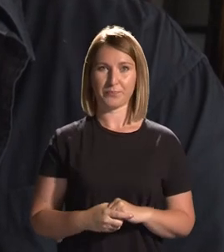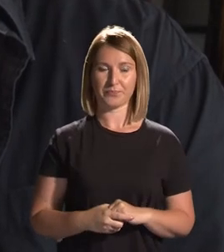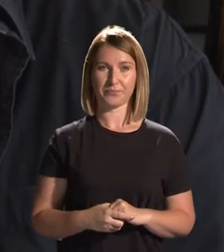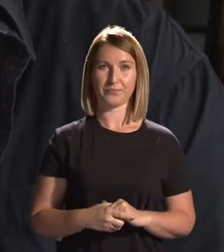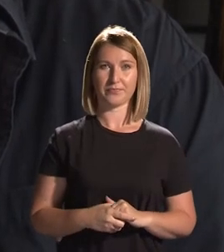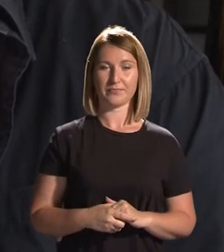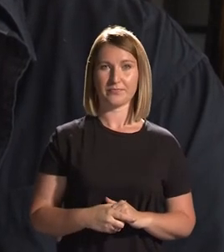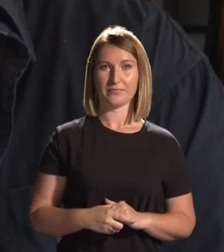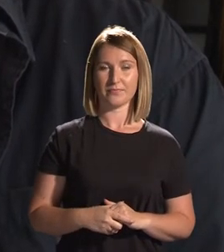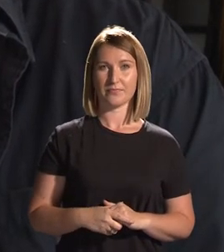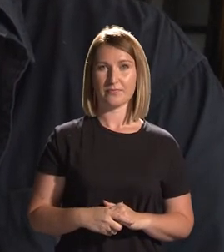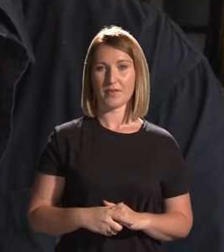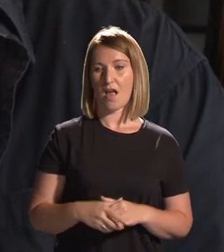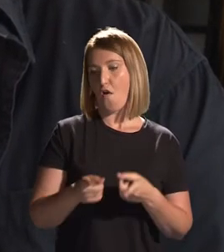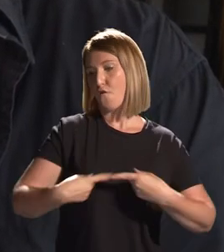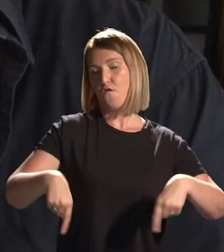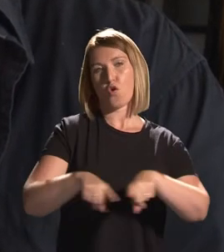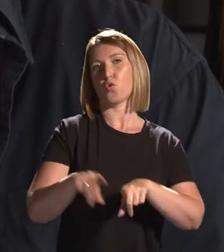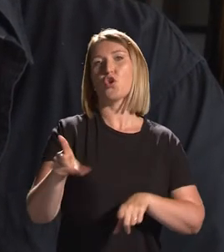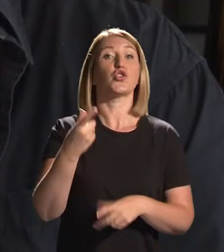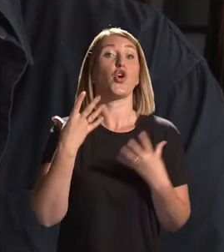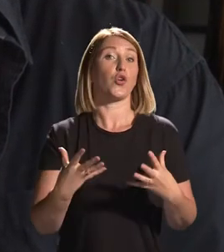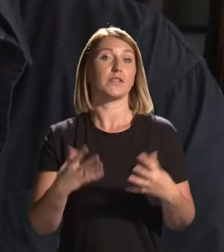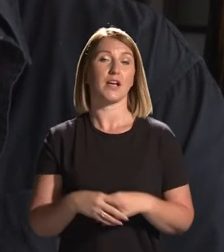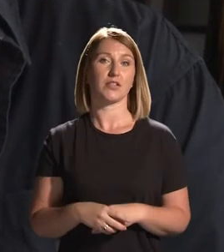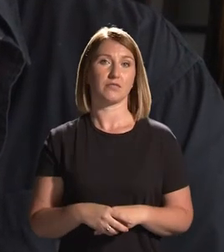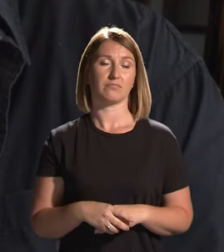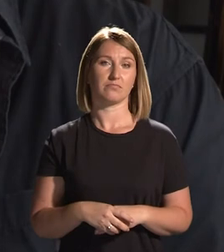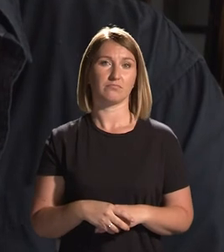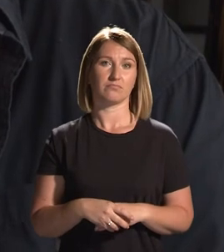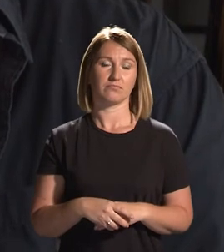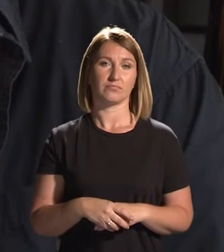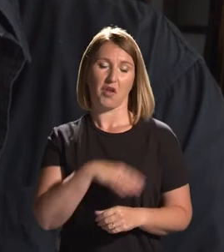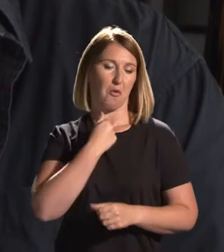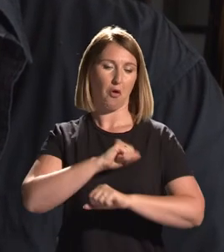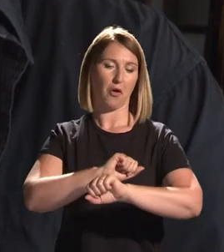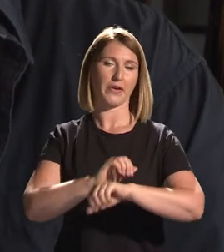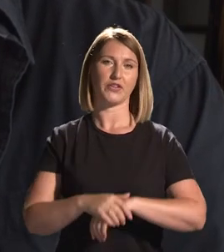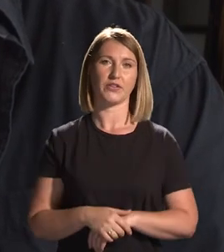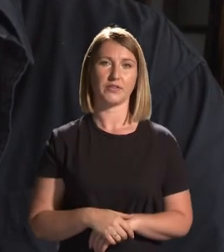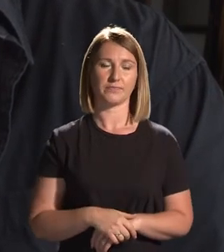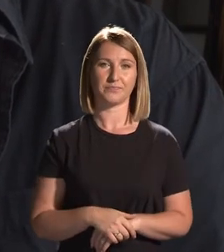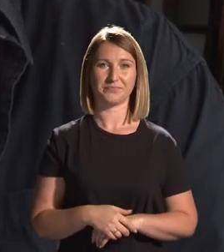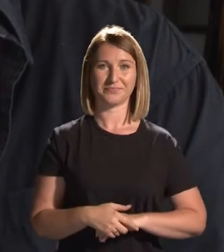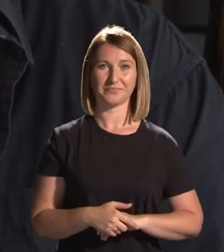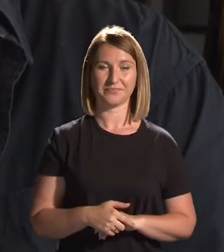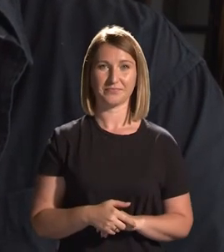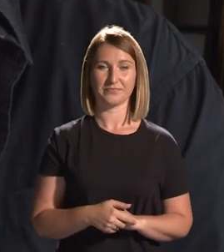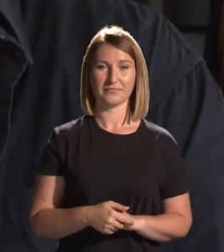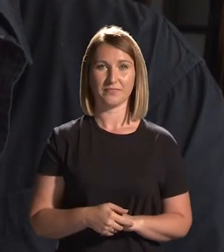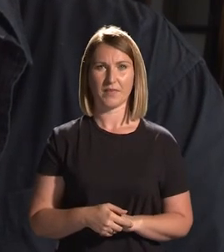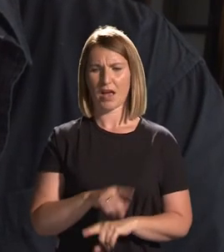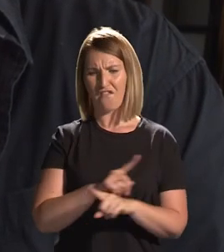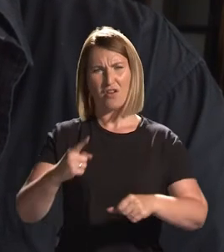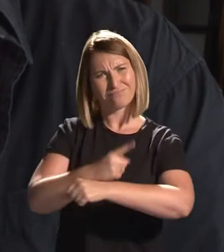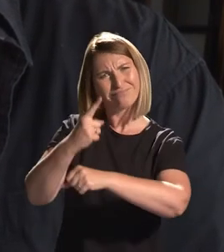rzecz. Wykonujesz to, co chcesz, w końcu nie masz ograniczeń. No. Oczywiście do pewnego momentu, kiedy nie robisz